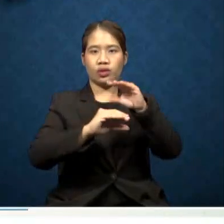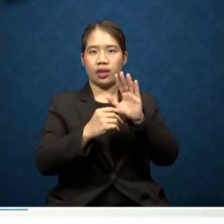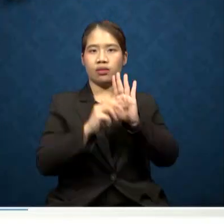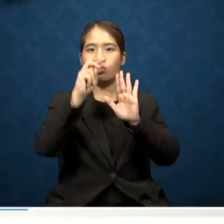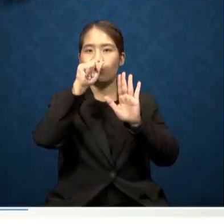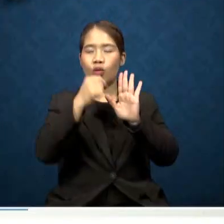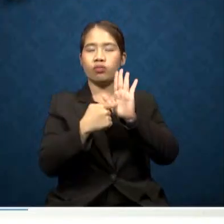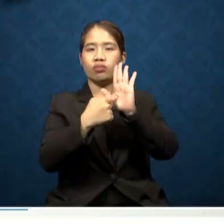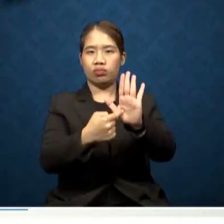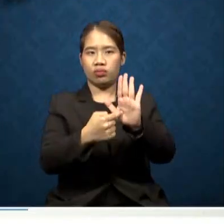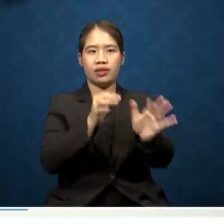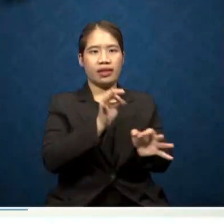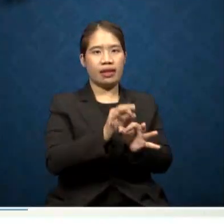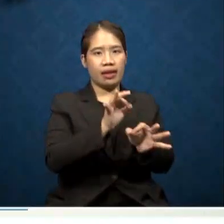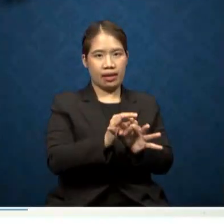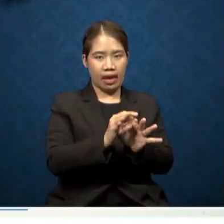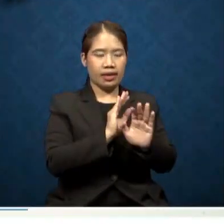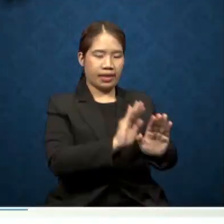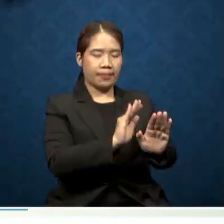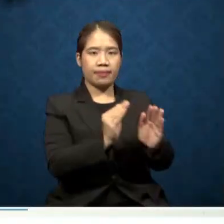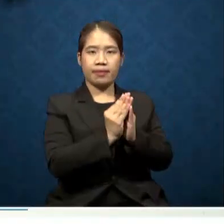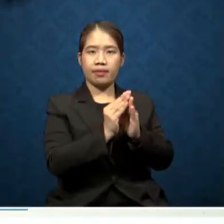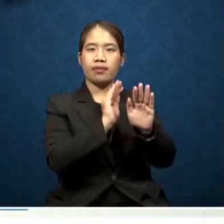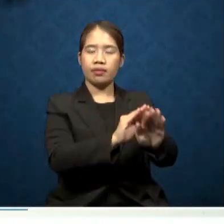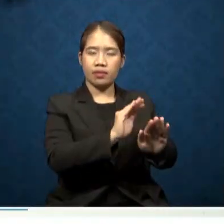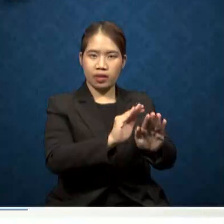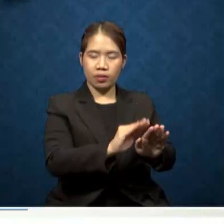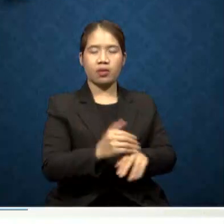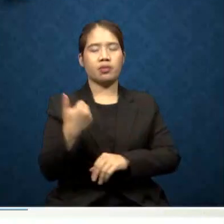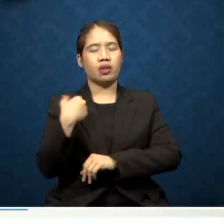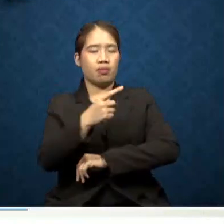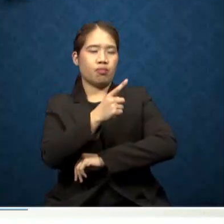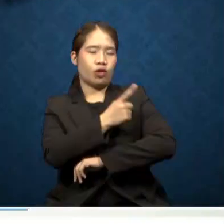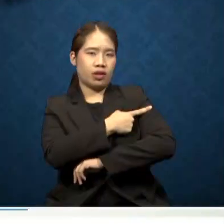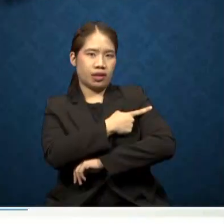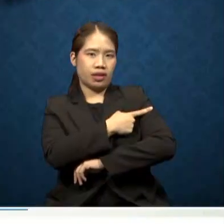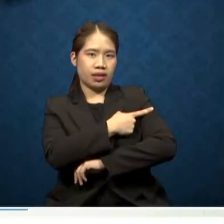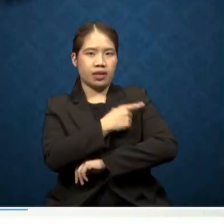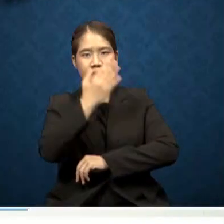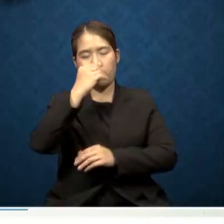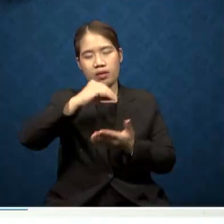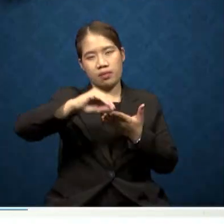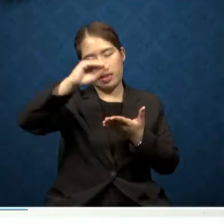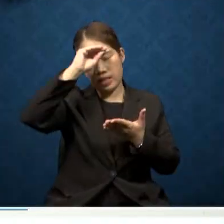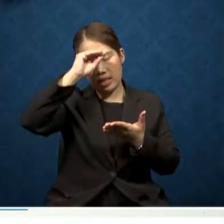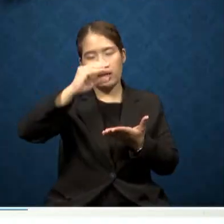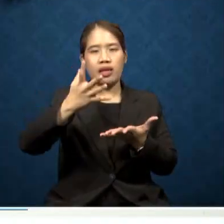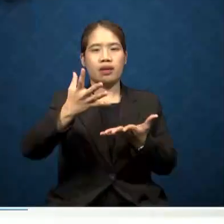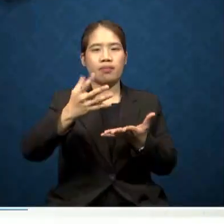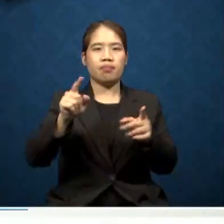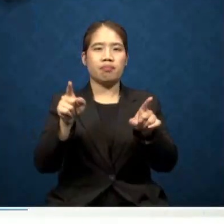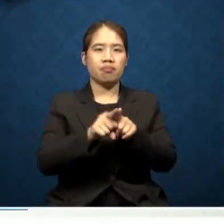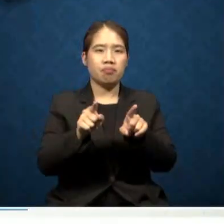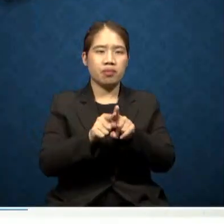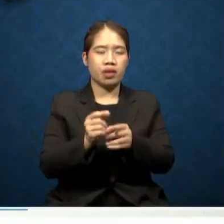ดำเนินการพัฒนาธนาคารหน่วยกิจในหลักสูตรระดับปริยาตรีนะที่มีการเรียนการสอนในรูปแบบทวิภาคี